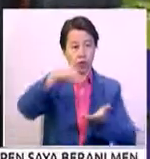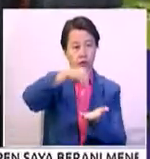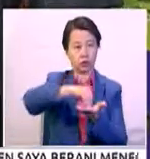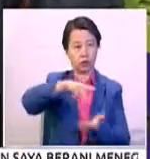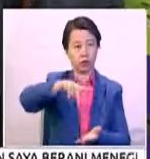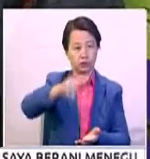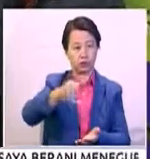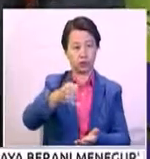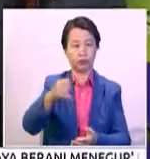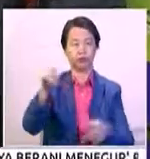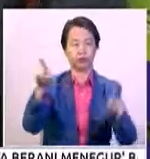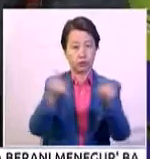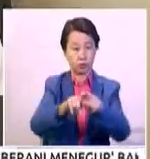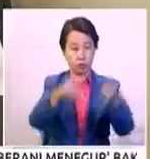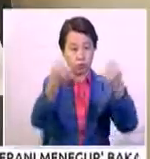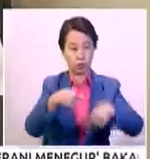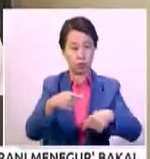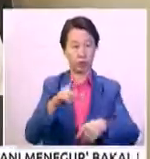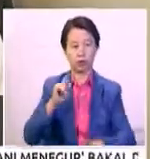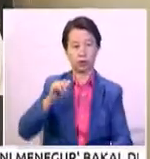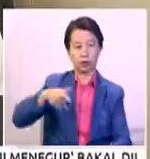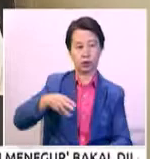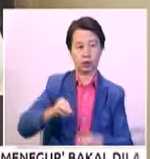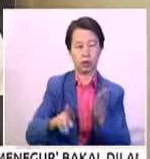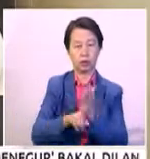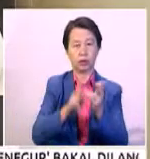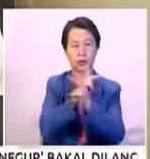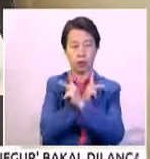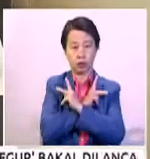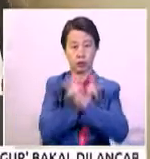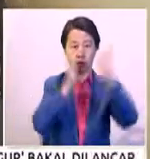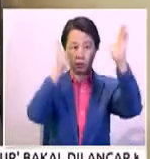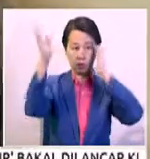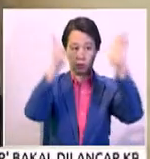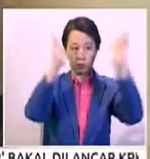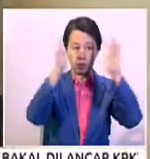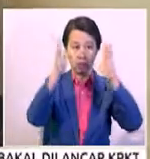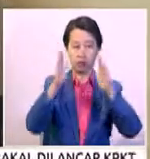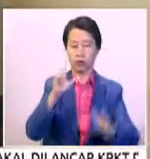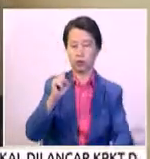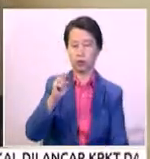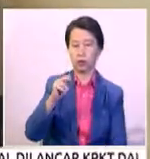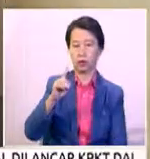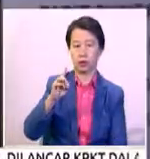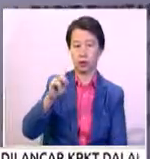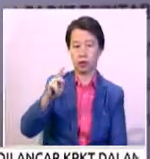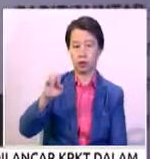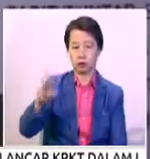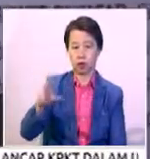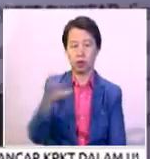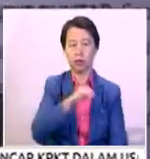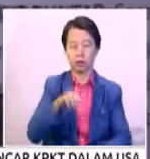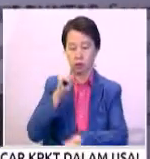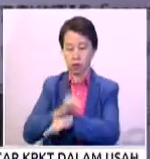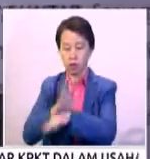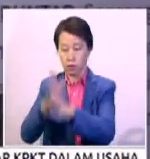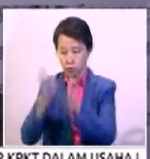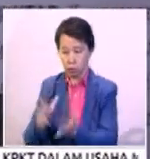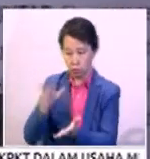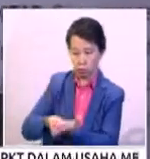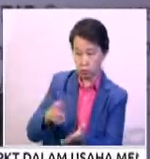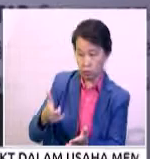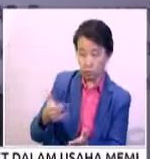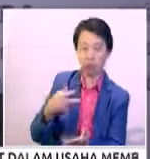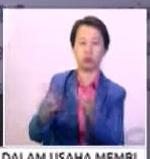Selangor. Hadir sama Timbalan Biro Kemasyarakatan Kasih Malaysia, Sangeeta Kaur Sidhu. Selain kaunselor yang bertauliah